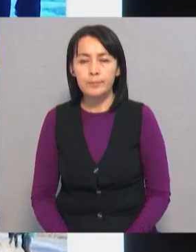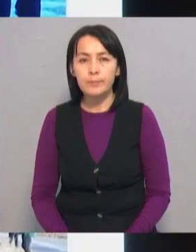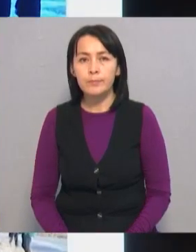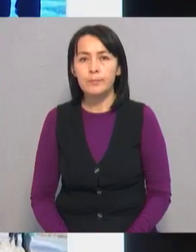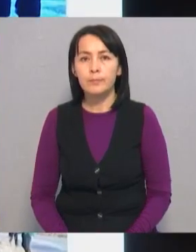из новости